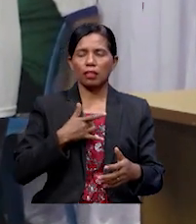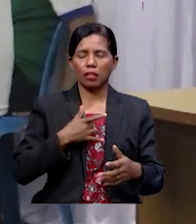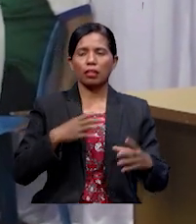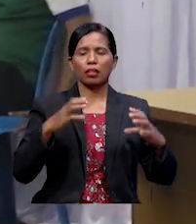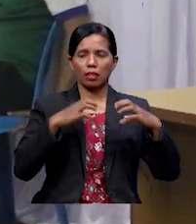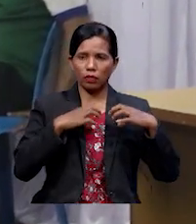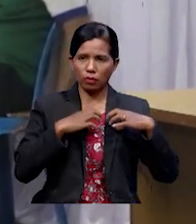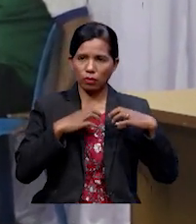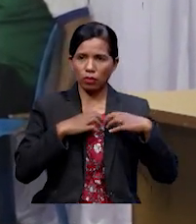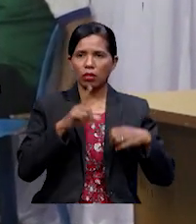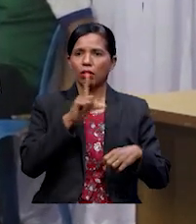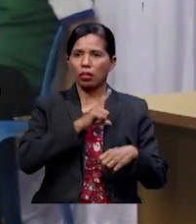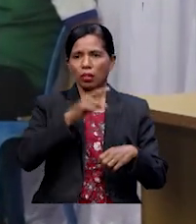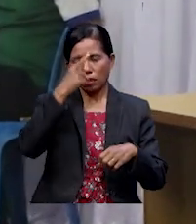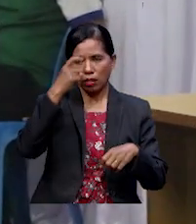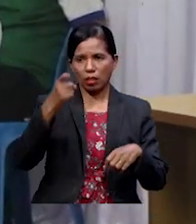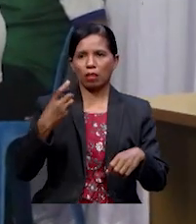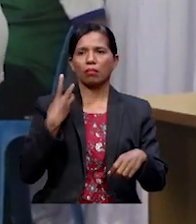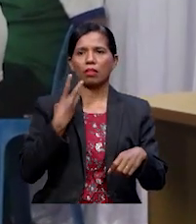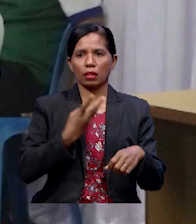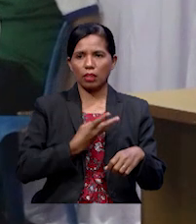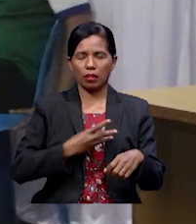mulai tambah bela hari kata